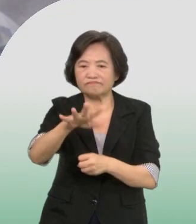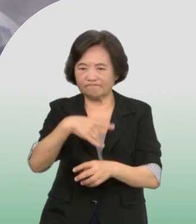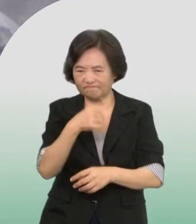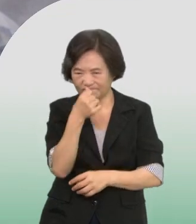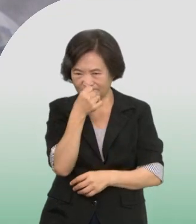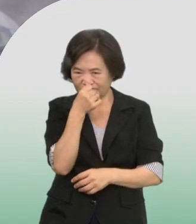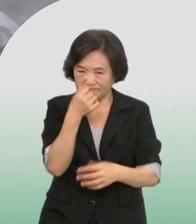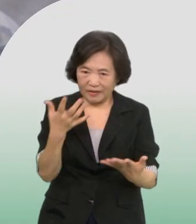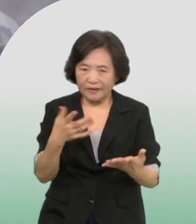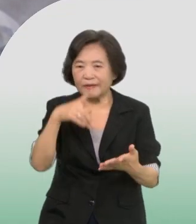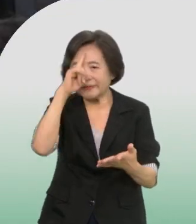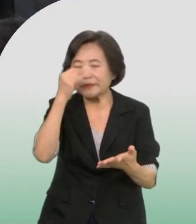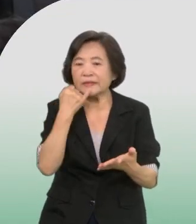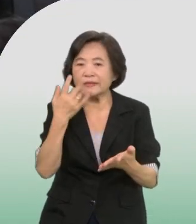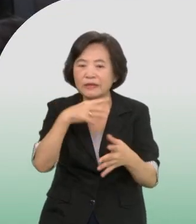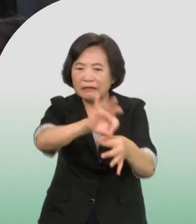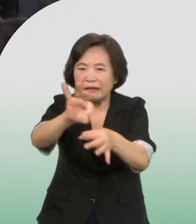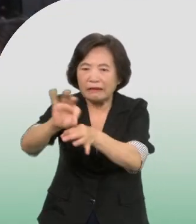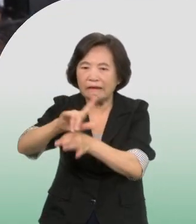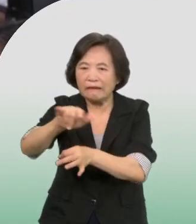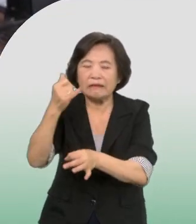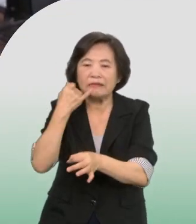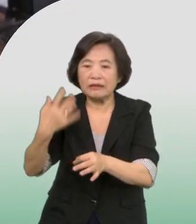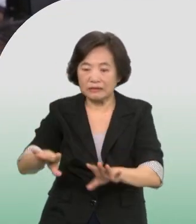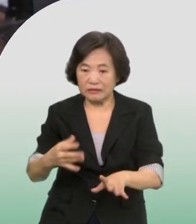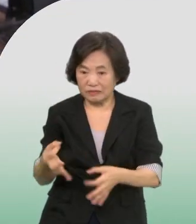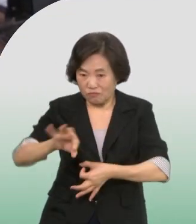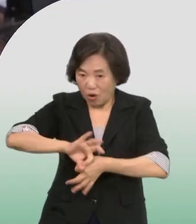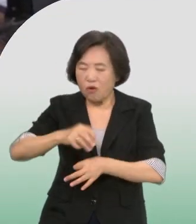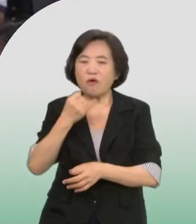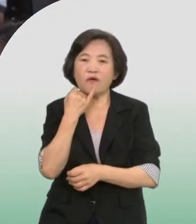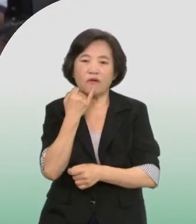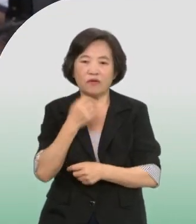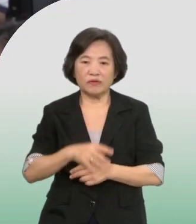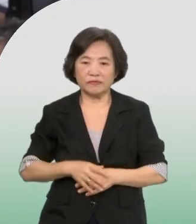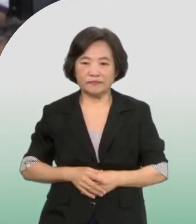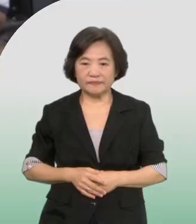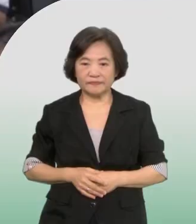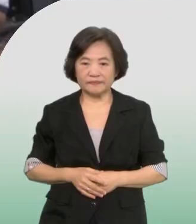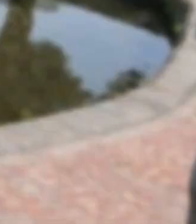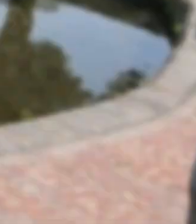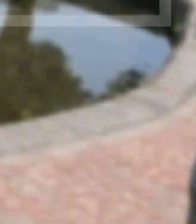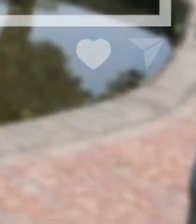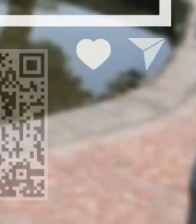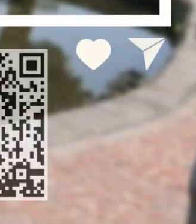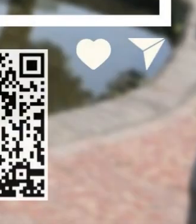特色话，也希望做到停电会加气，一来调高。下个新闻陈敏，好唔好？